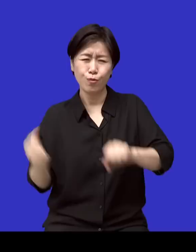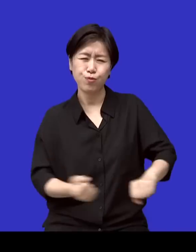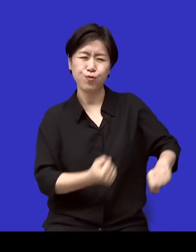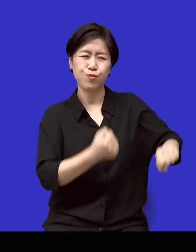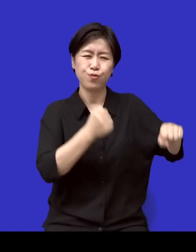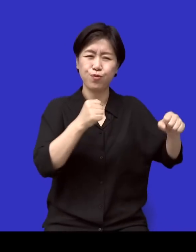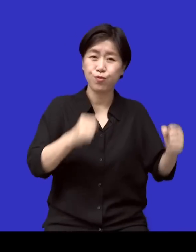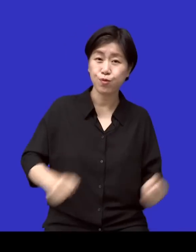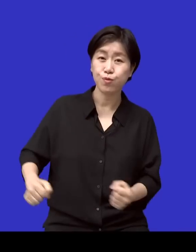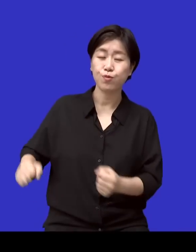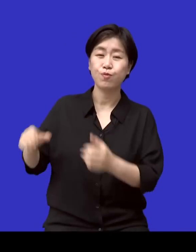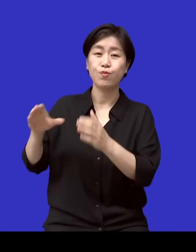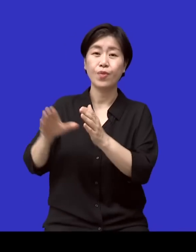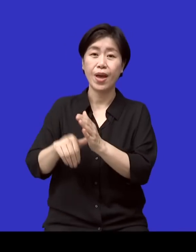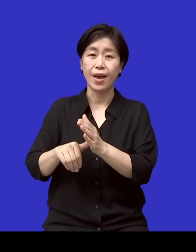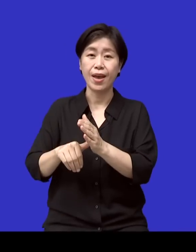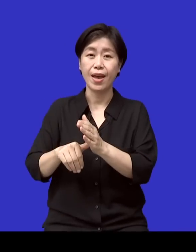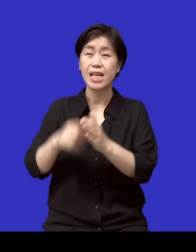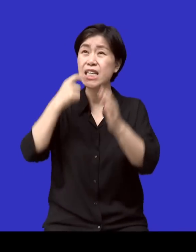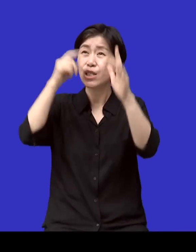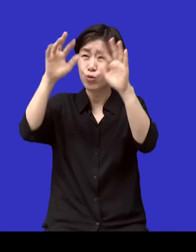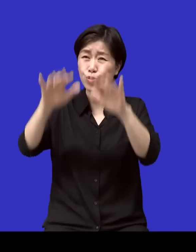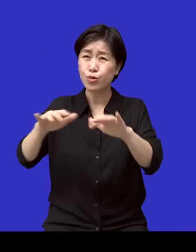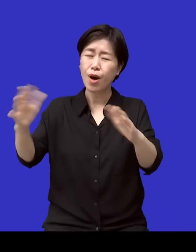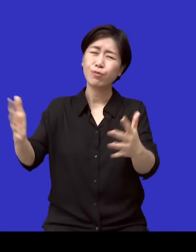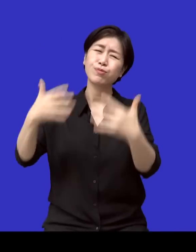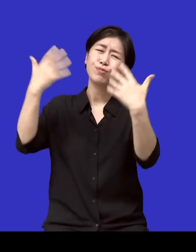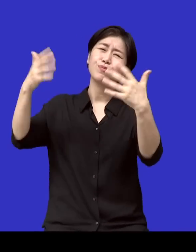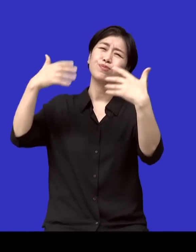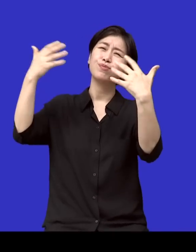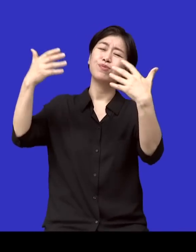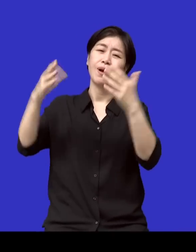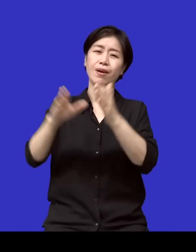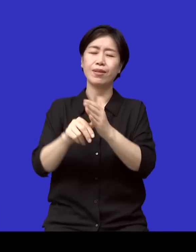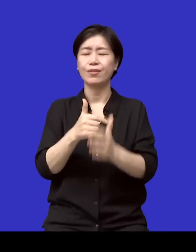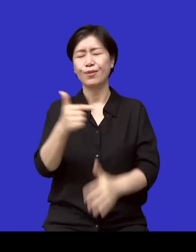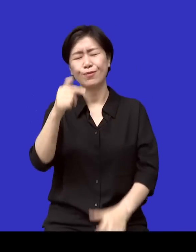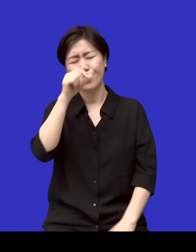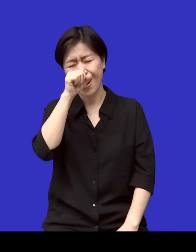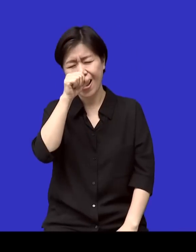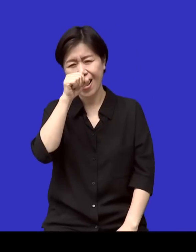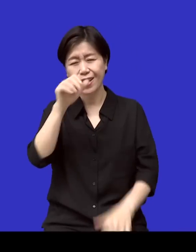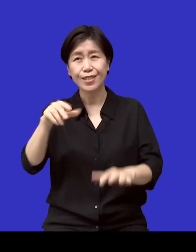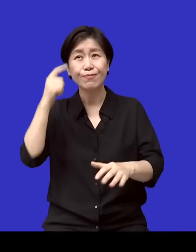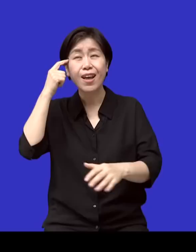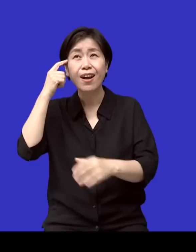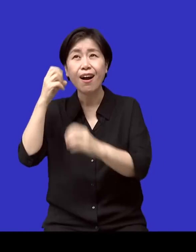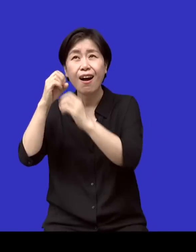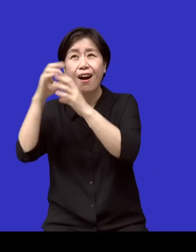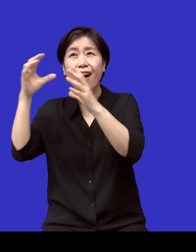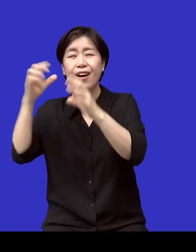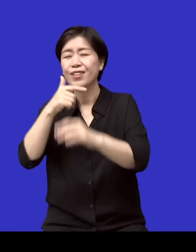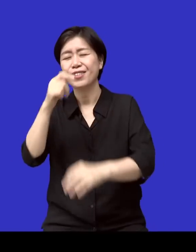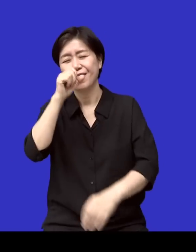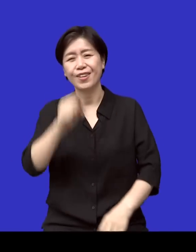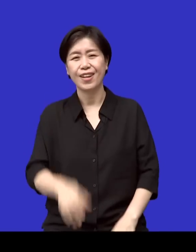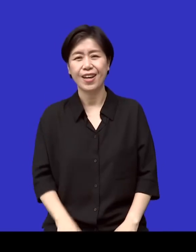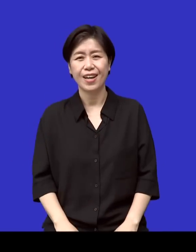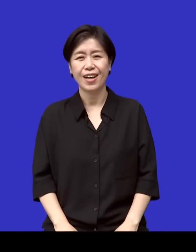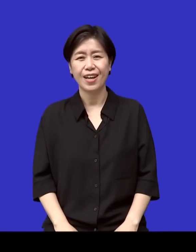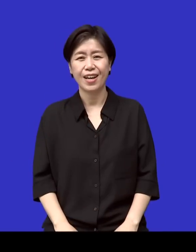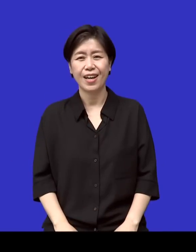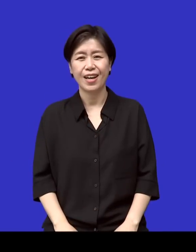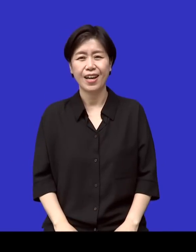제가 가장 자유롭다고 느껴요. 예. 그게 가장 지금 상상해도 되게 기분이 좋은데 아, 그래요? 되게 행복하더라고요. 막 하늘을 나는